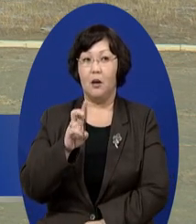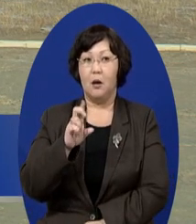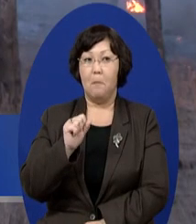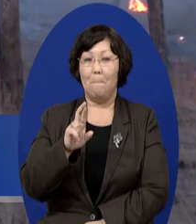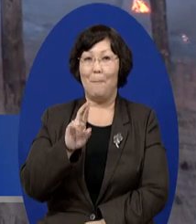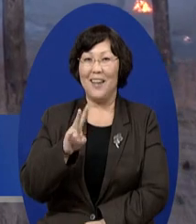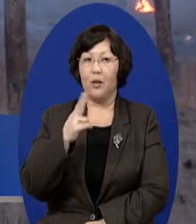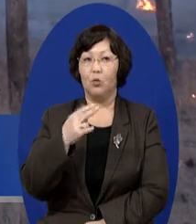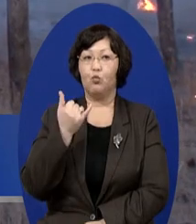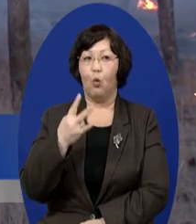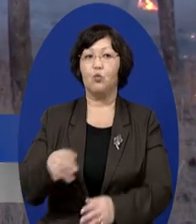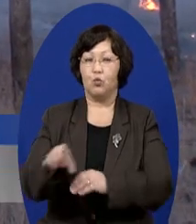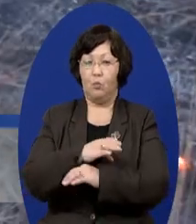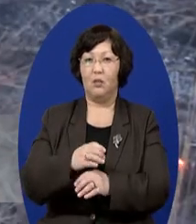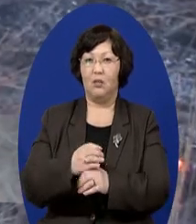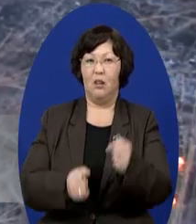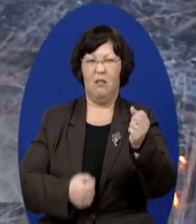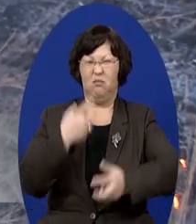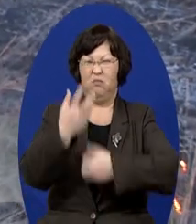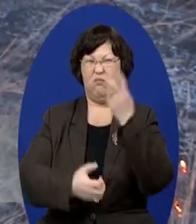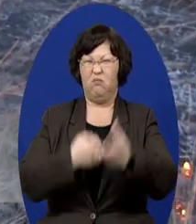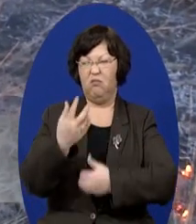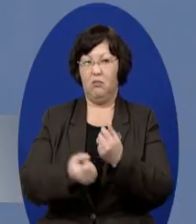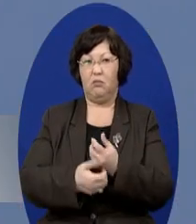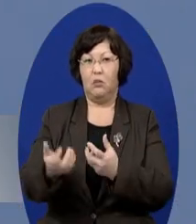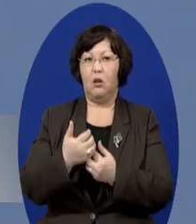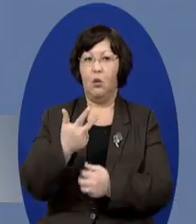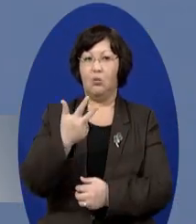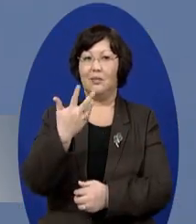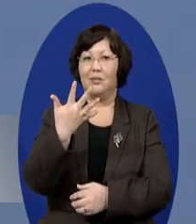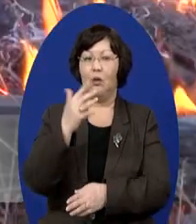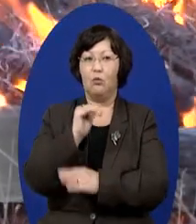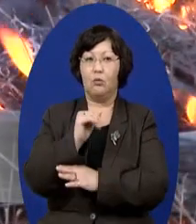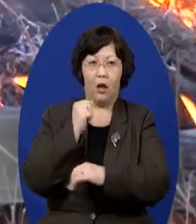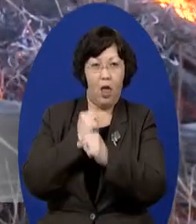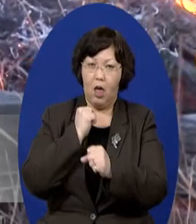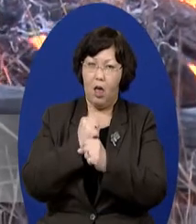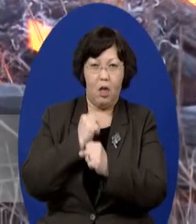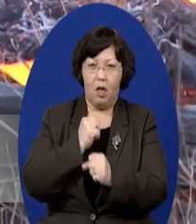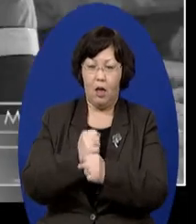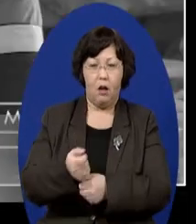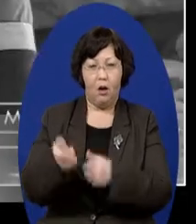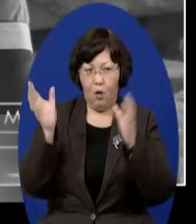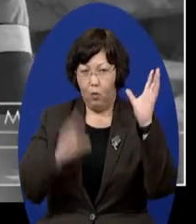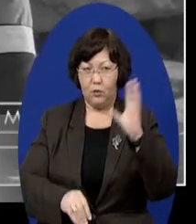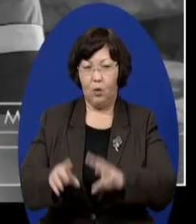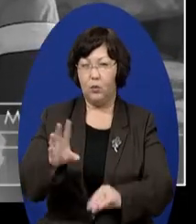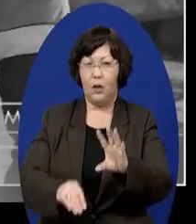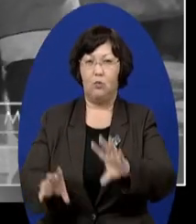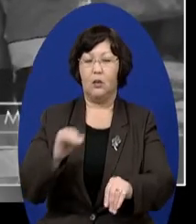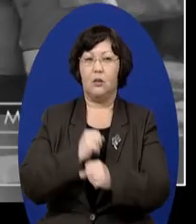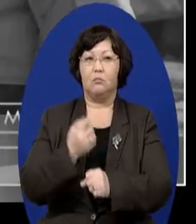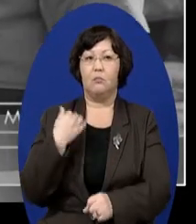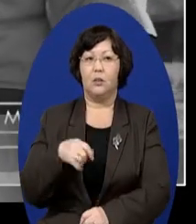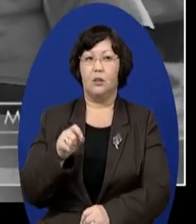гарсан одоо талын төмөрдөр бол одоо дээд нь 45 оныг бол үүл гүйцэтгэж ирсэн. За манай үүлэг бол